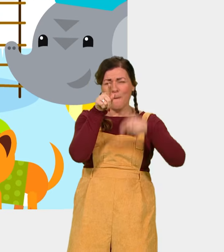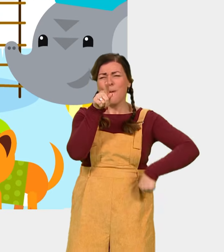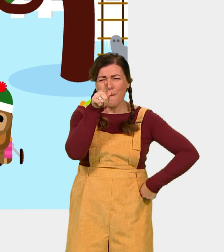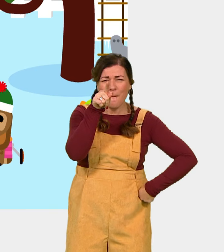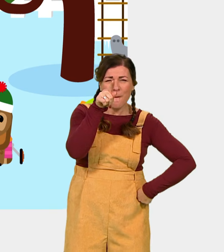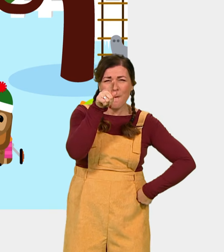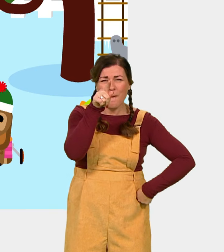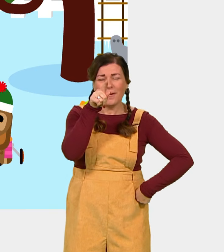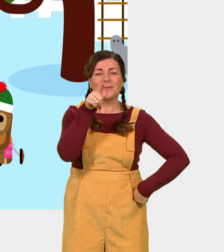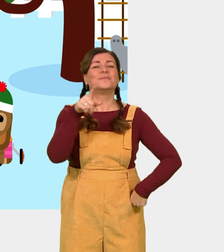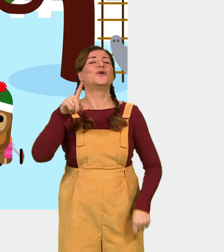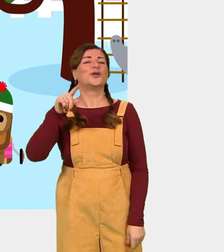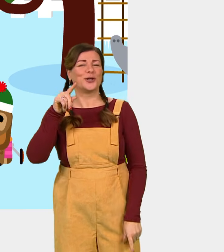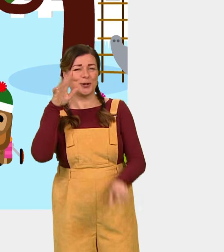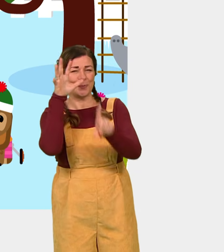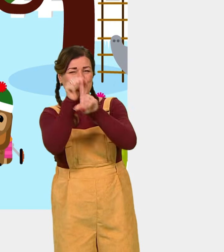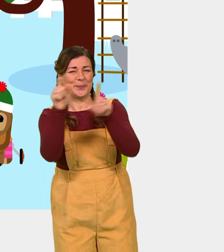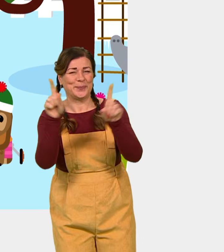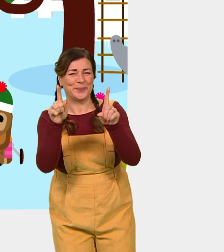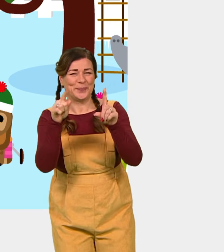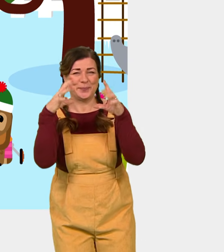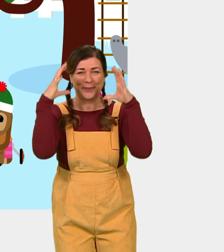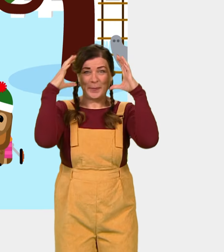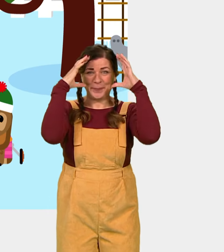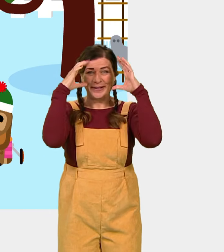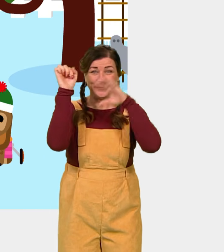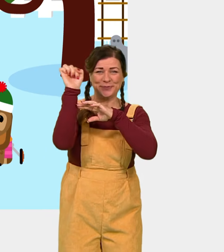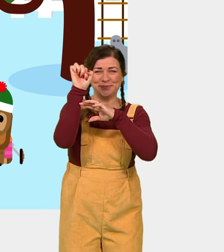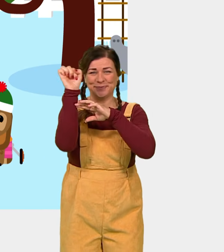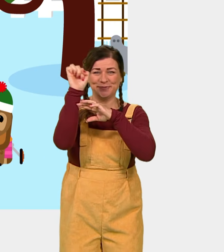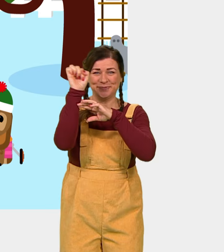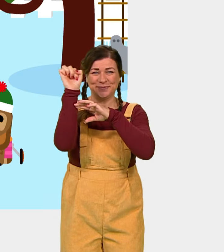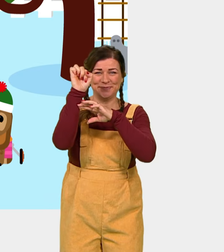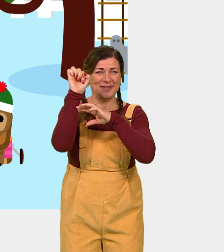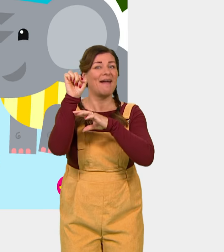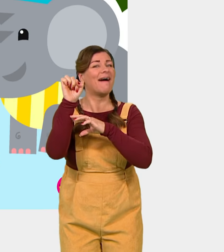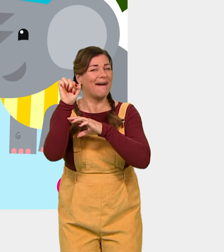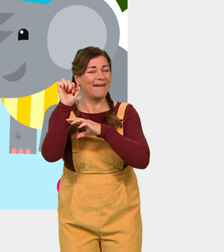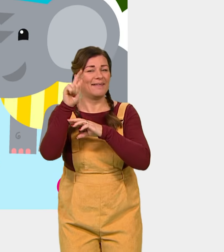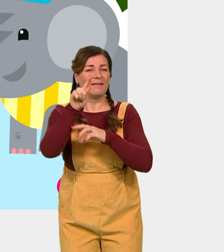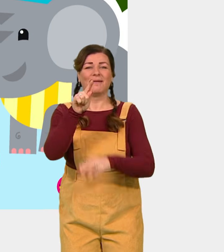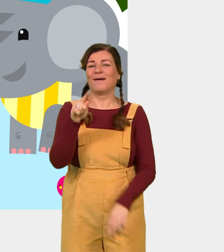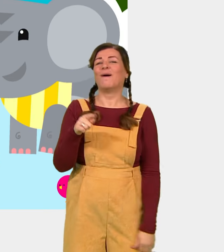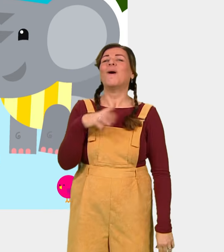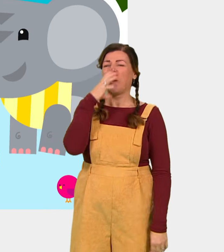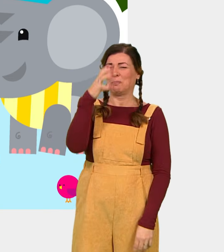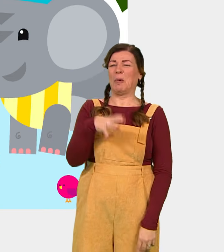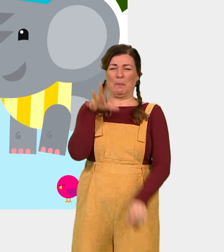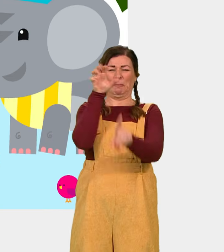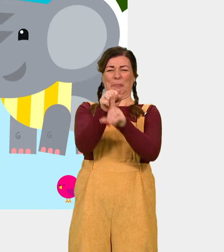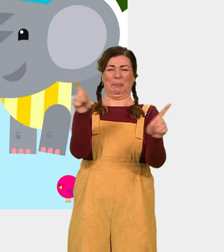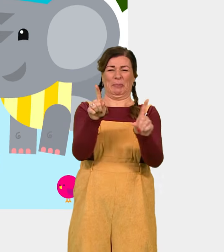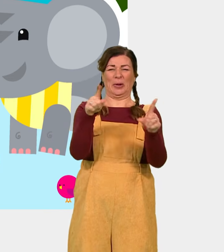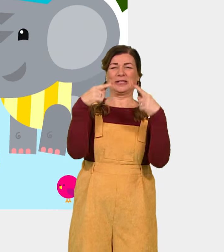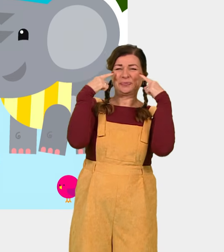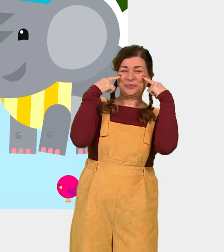gwyn. Sylwodd Cyw fod pen y dyn eira yn symud tymau bach. A gwelodd Plwmp